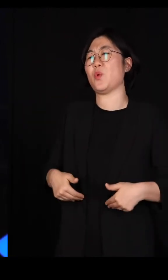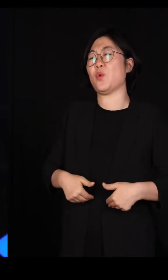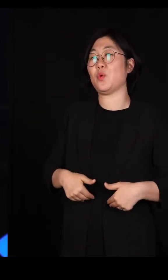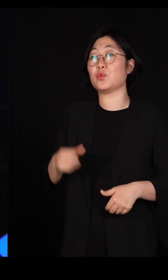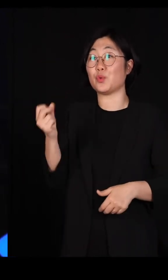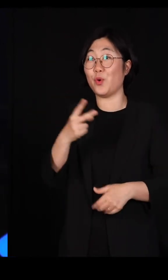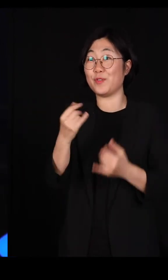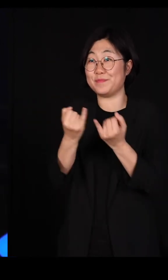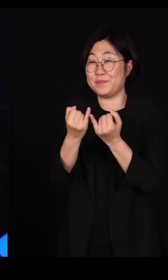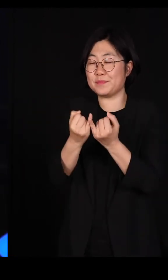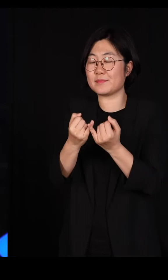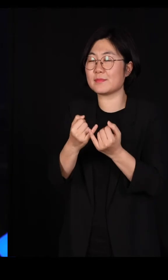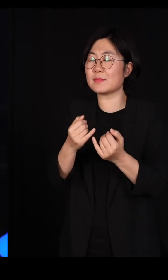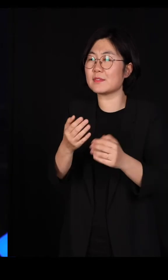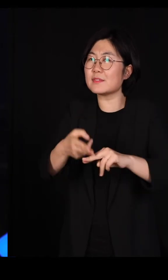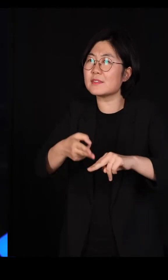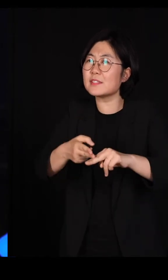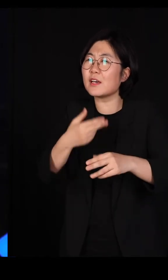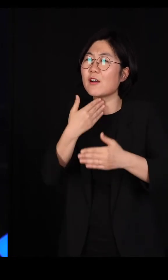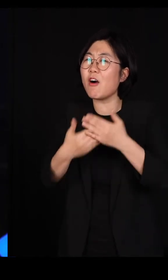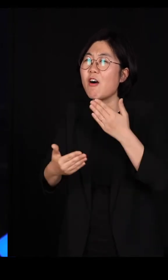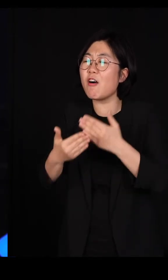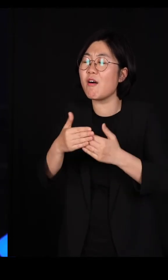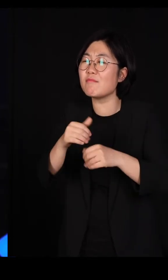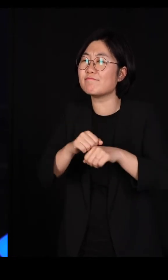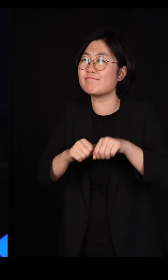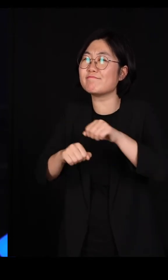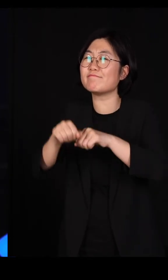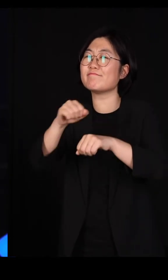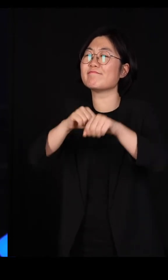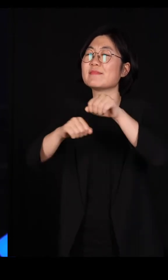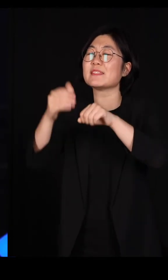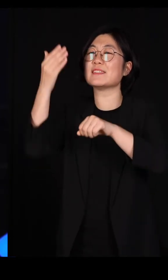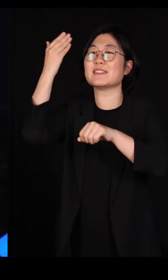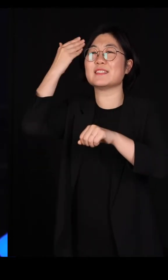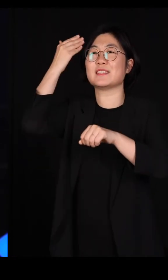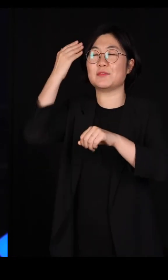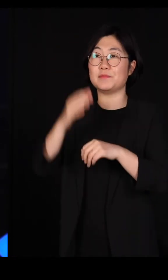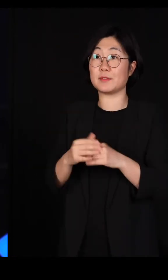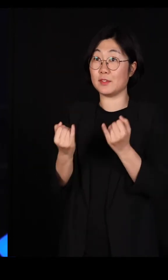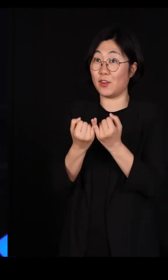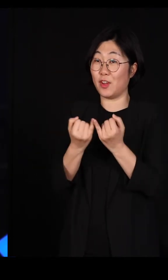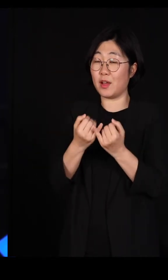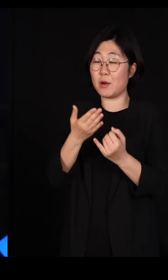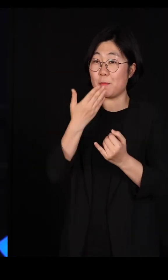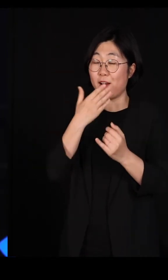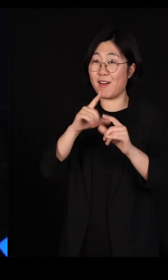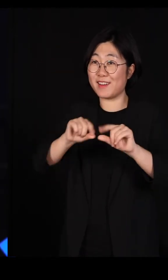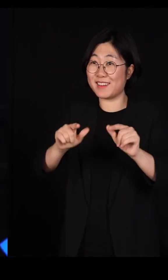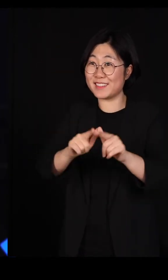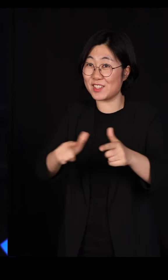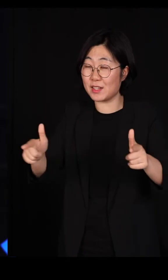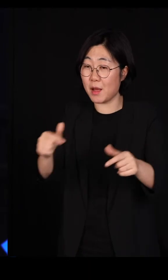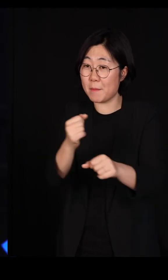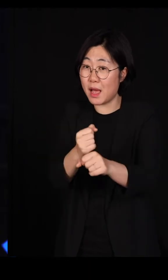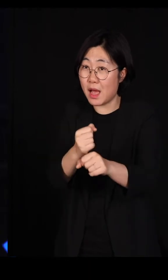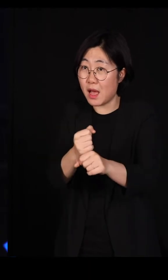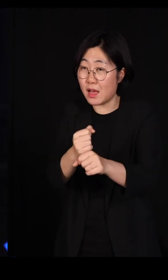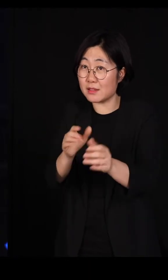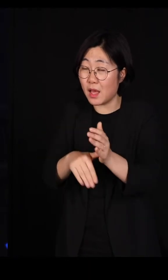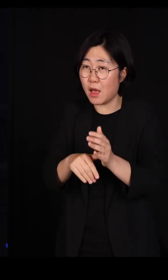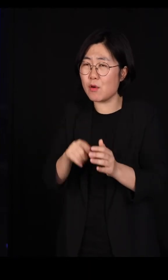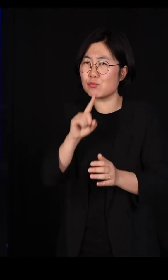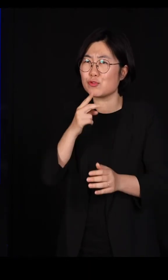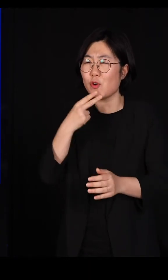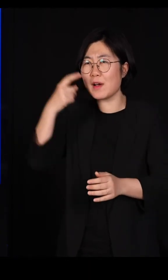둘째는 여성들이 축적한 지식의 역사입니다. 여성들이 먹거리를 만드는 게 그냥 물론 감으로